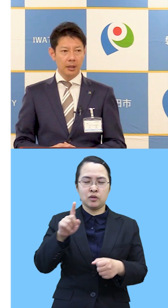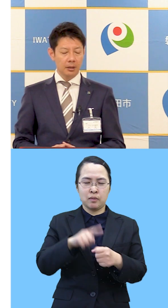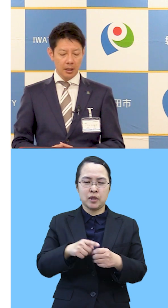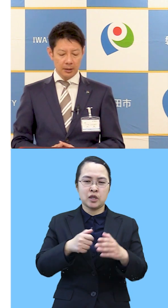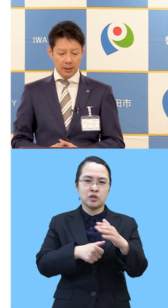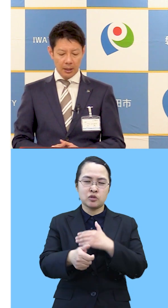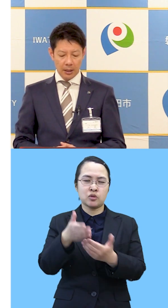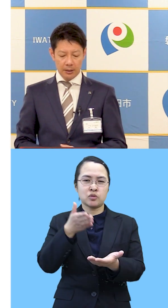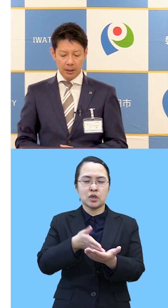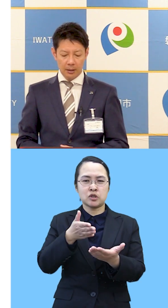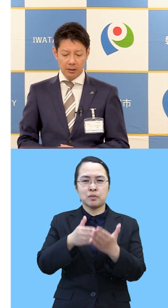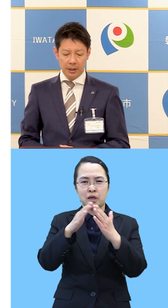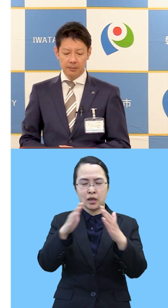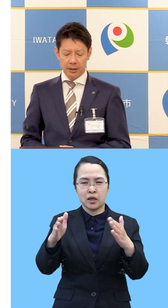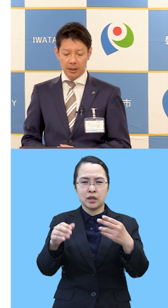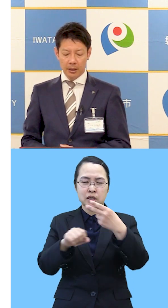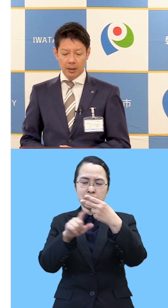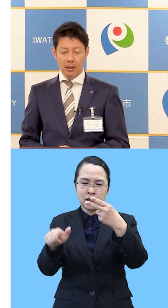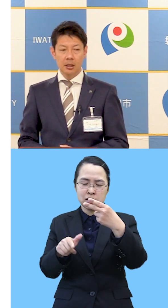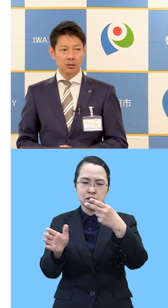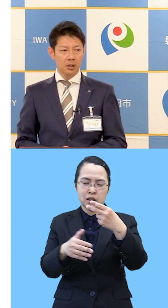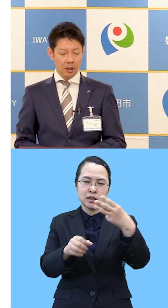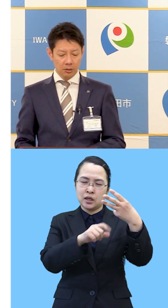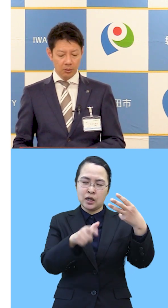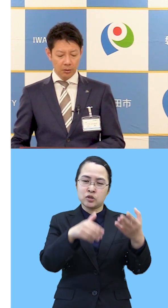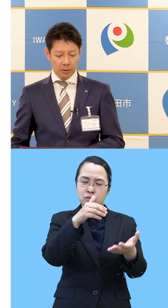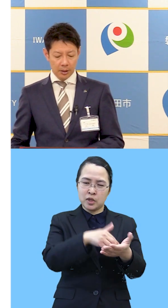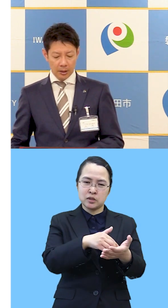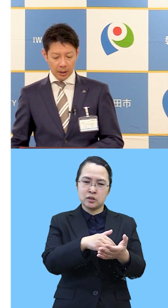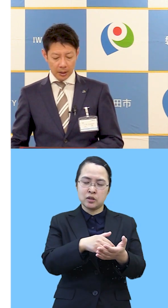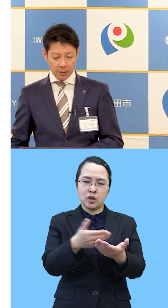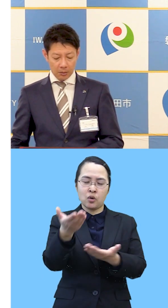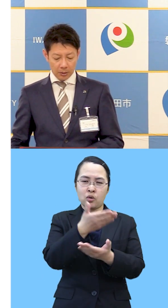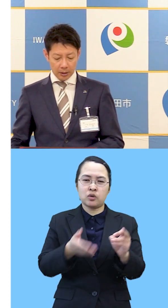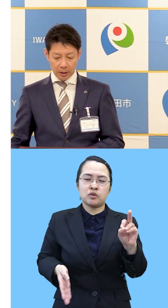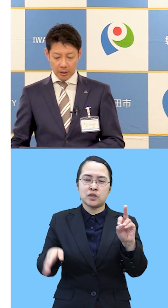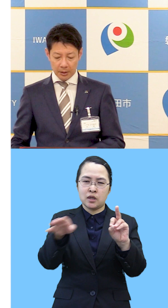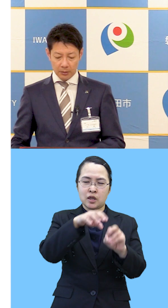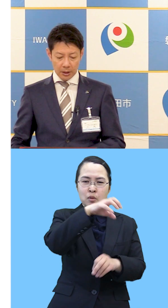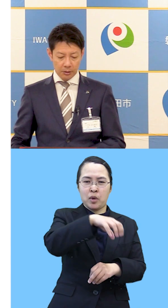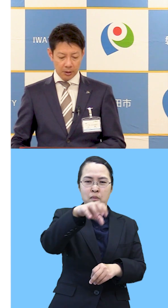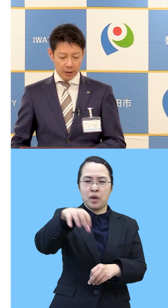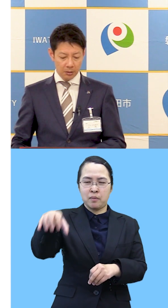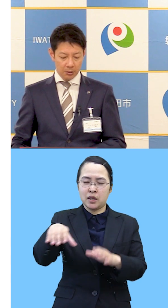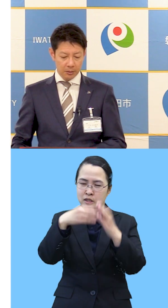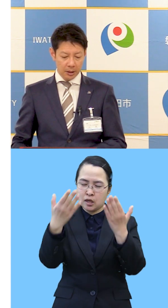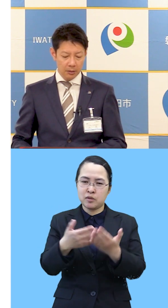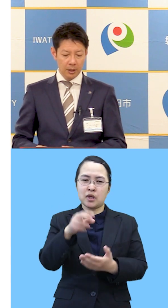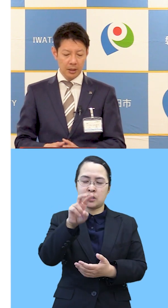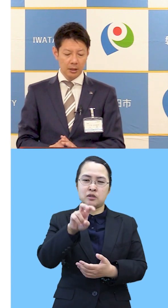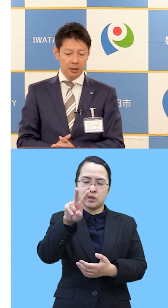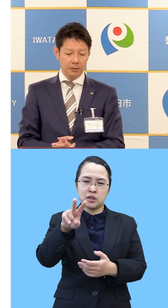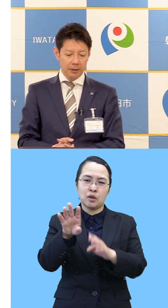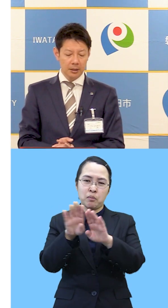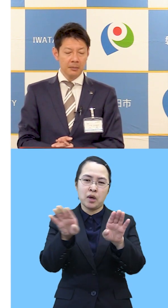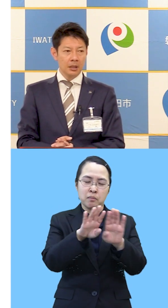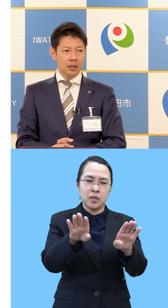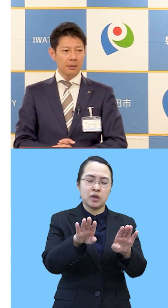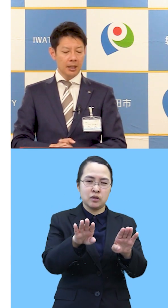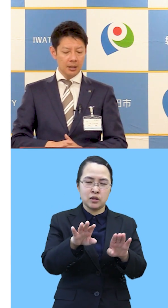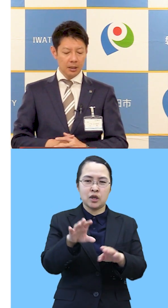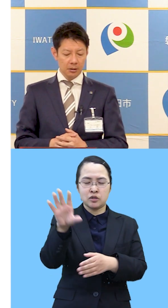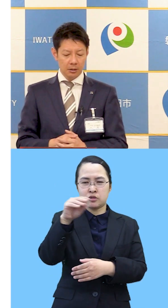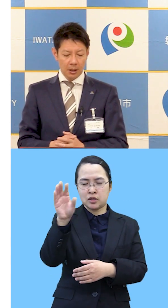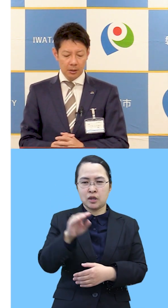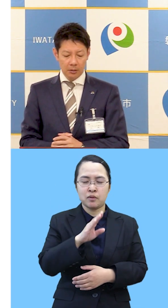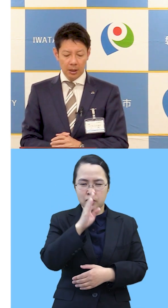説明会を2月から3月の末まで22箇所の交流センターで行っていきますので、取材の方をぜひお願いしたいと思います。